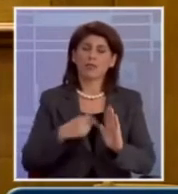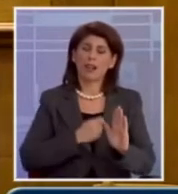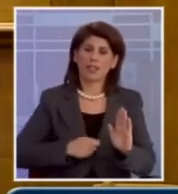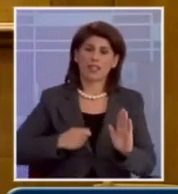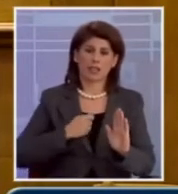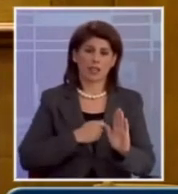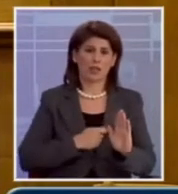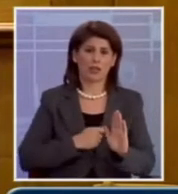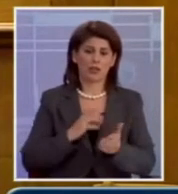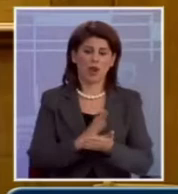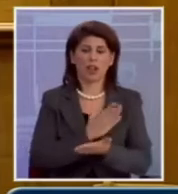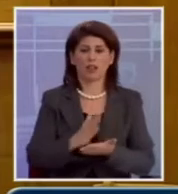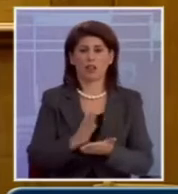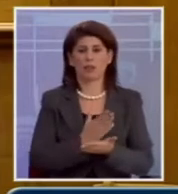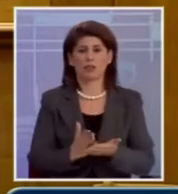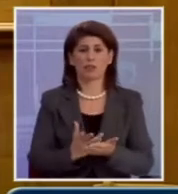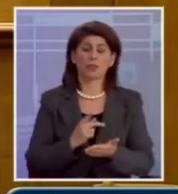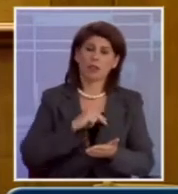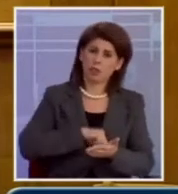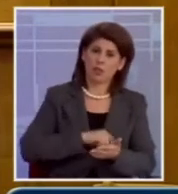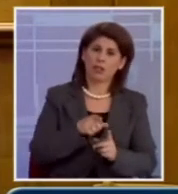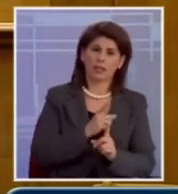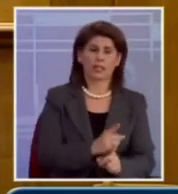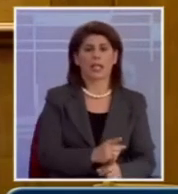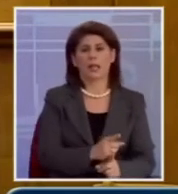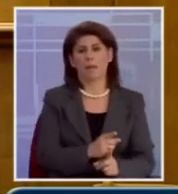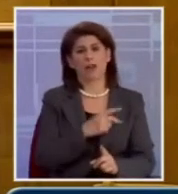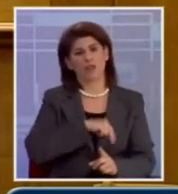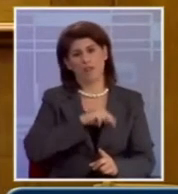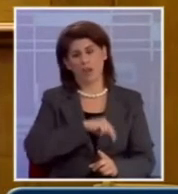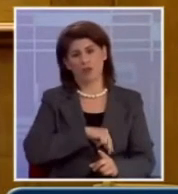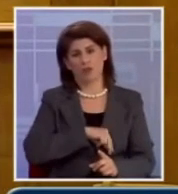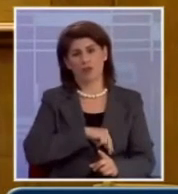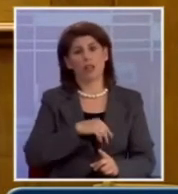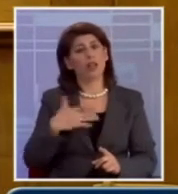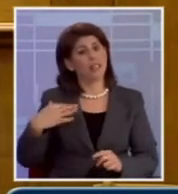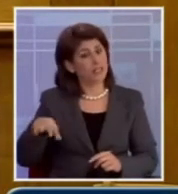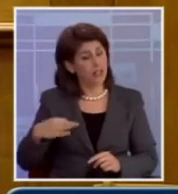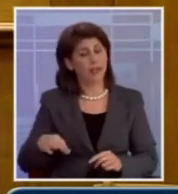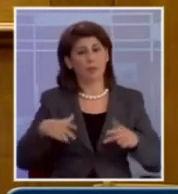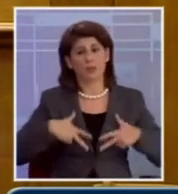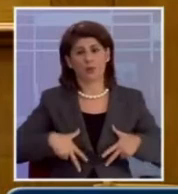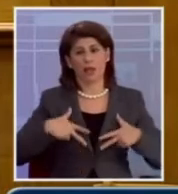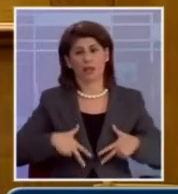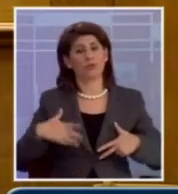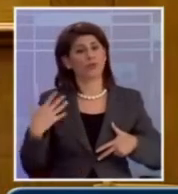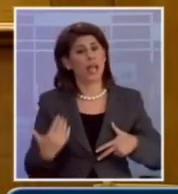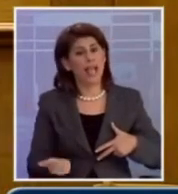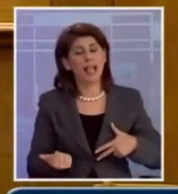δυστυχώς κατακερματισμένο προς όφελος συγκεκριμένων συμφερόντων και της αδυναμίας της πολιτείας να